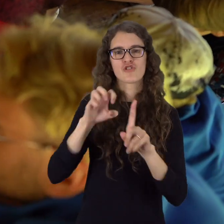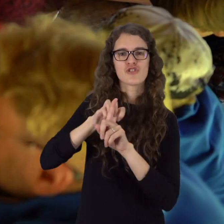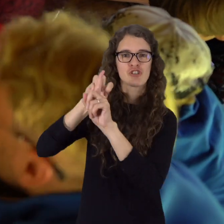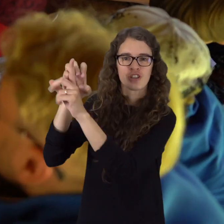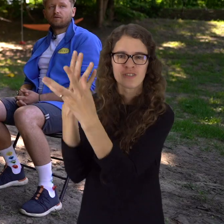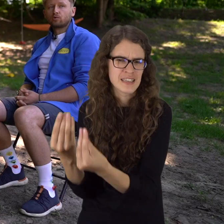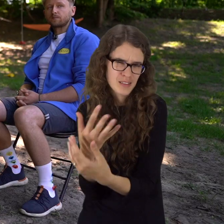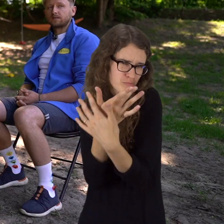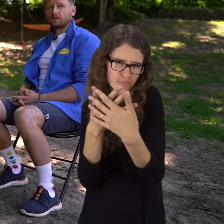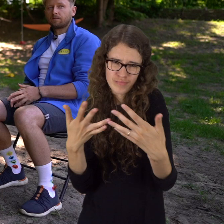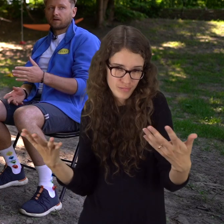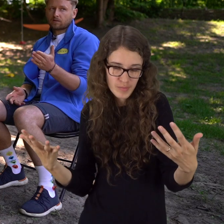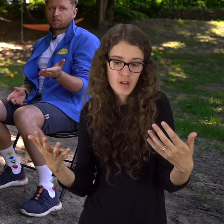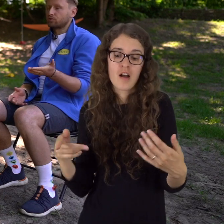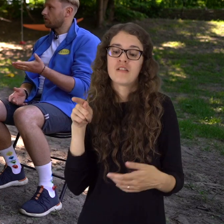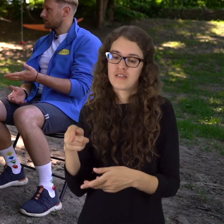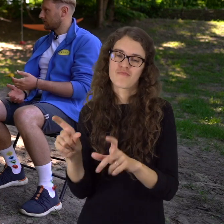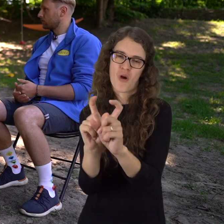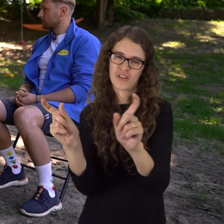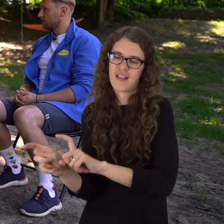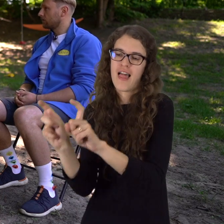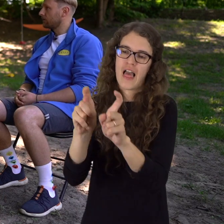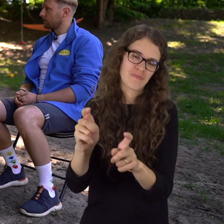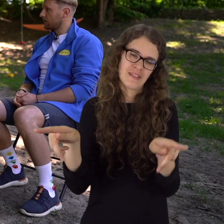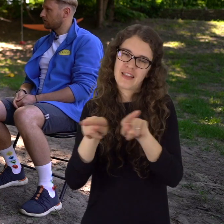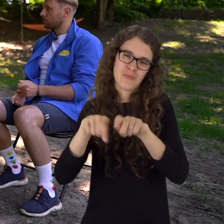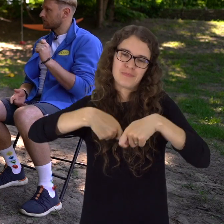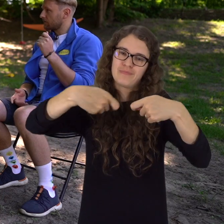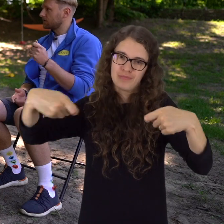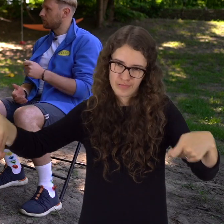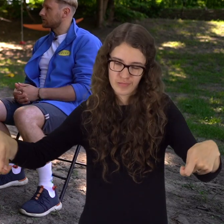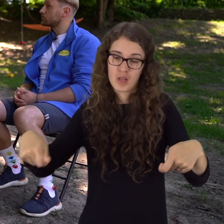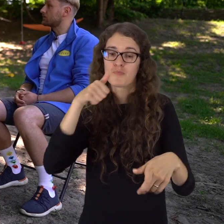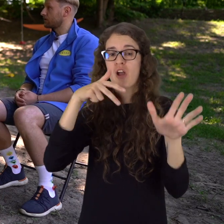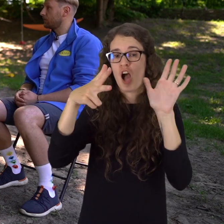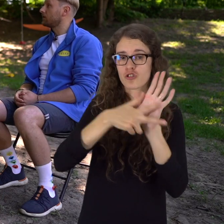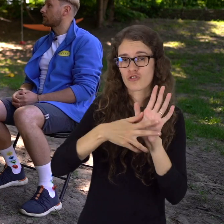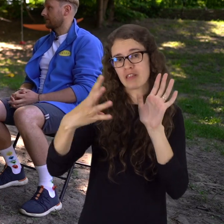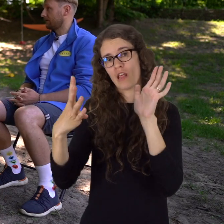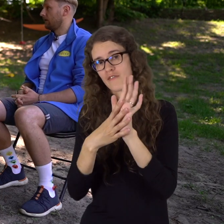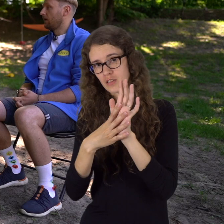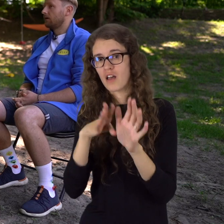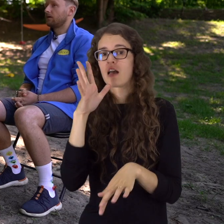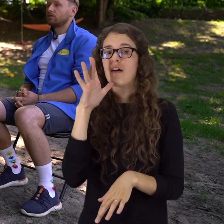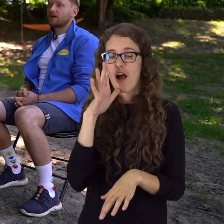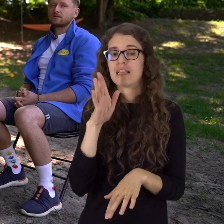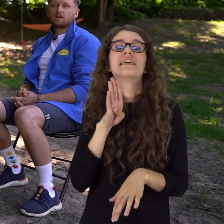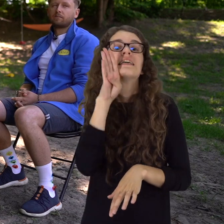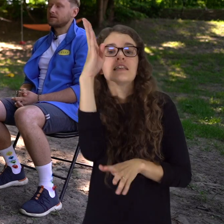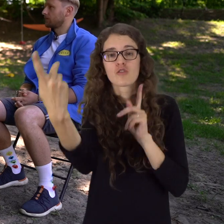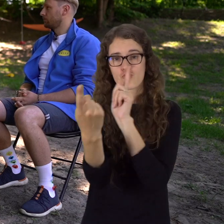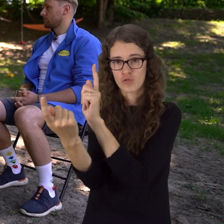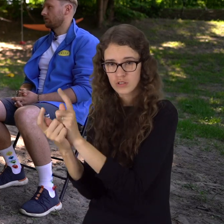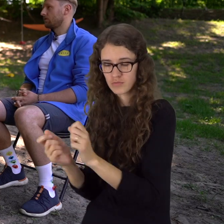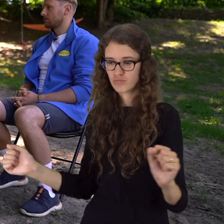bandome tęsti. Vaikus pasitinkame tarp 8 ir 9 ryto, 9 ryto jau skamba skambutis, visus kviečiame į ryto ratą. Ryto ratas yra